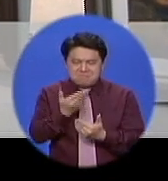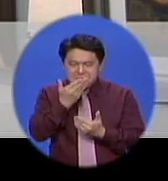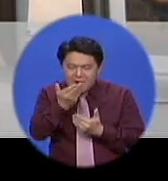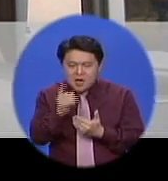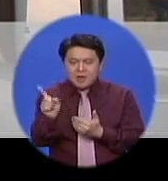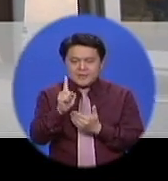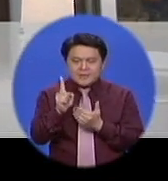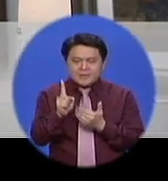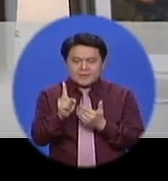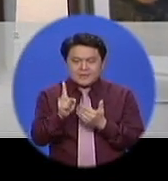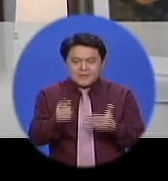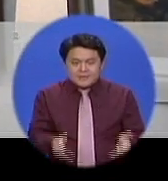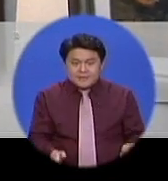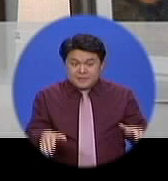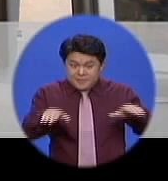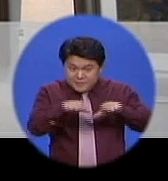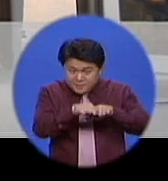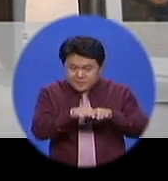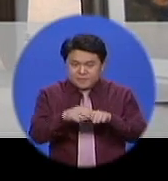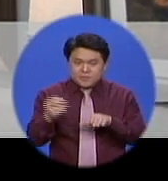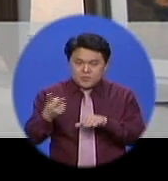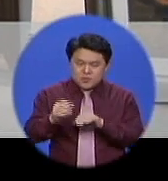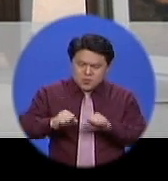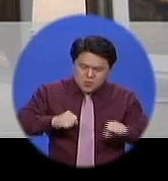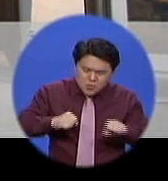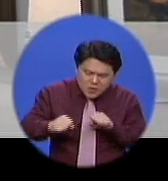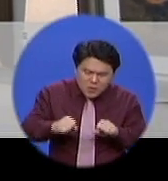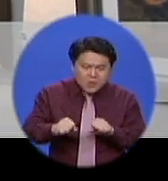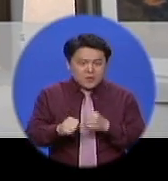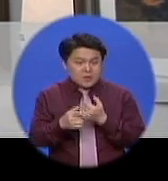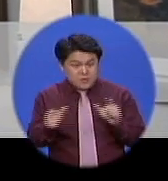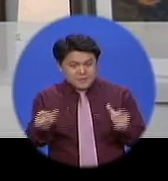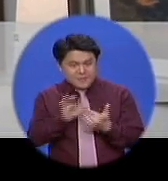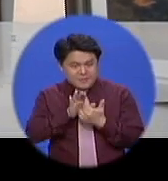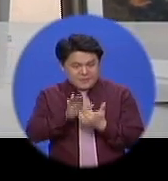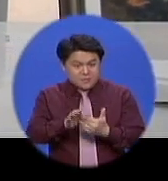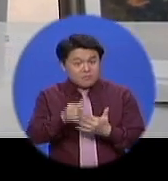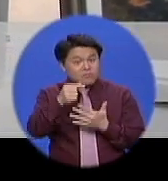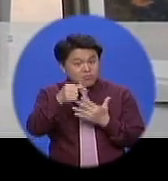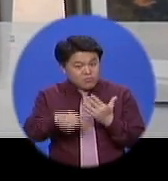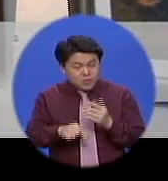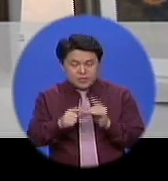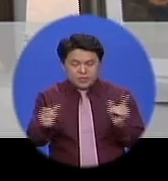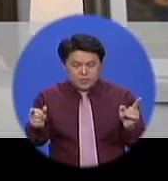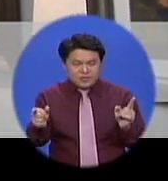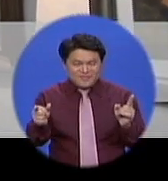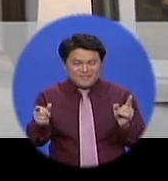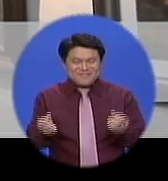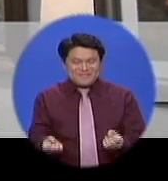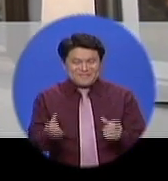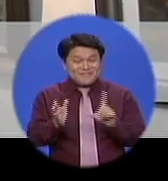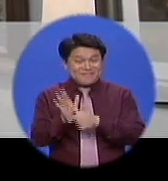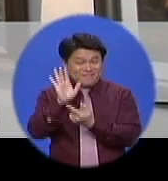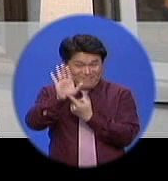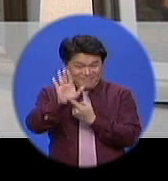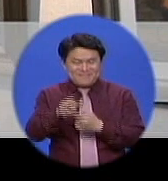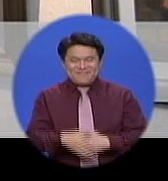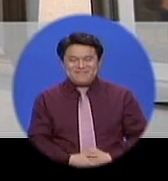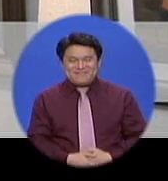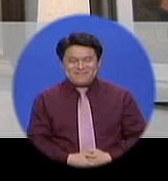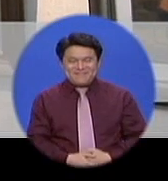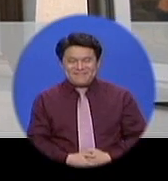있는 그 체조라든가 움직이는 것을 통해서 예방할 수 있는 그런 그 프로그램으로 구성이 되어